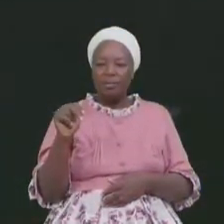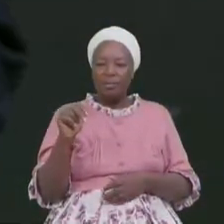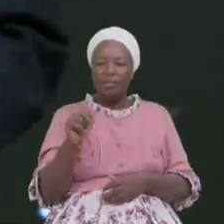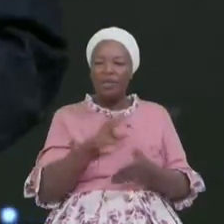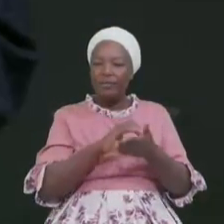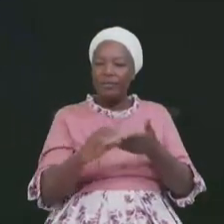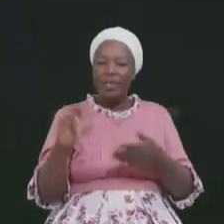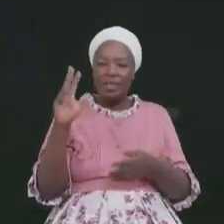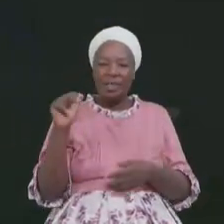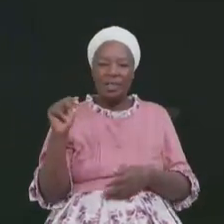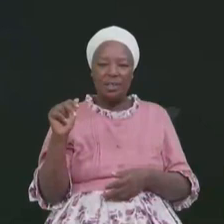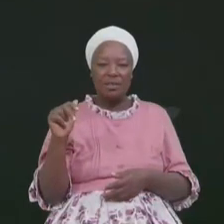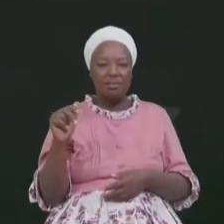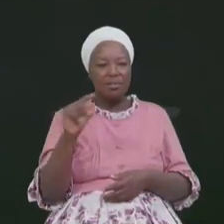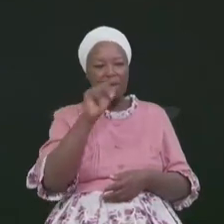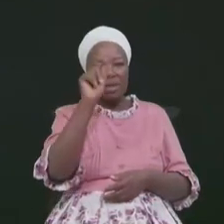verset